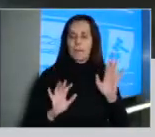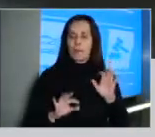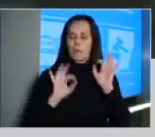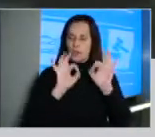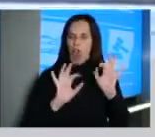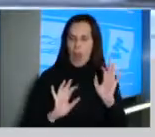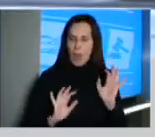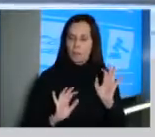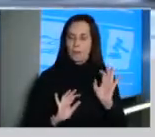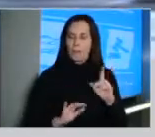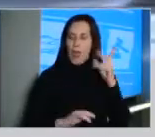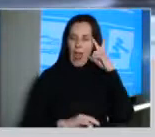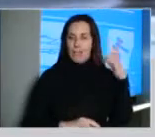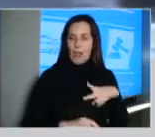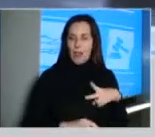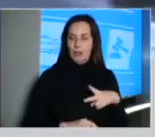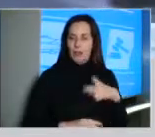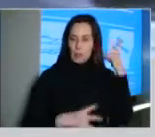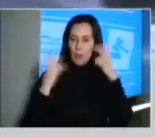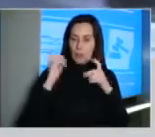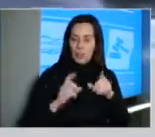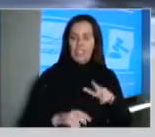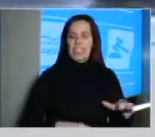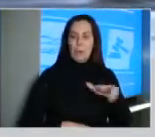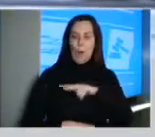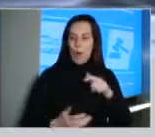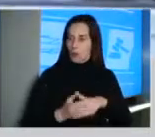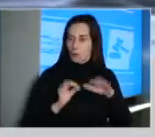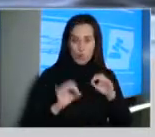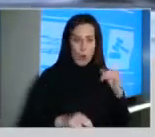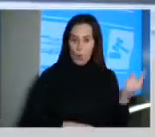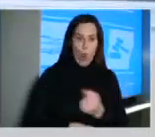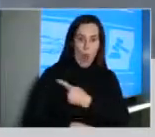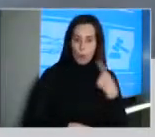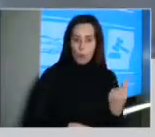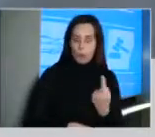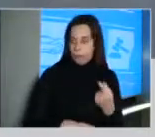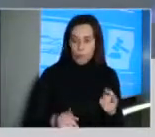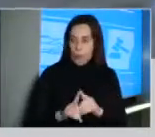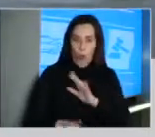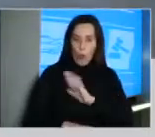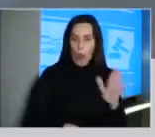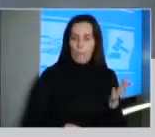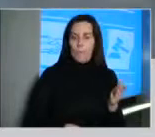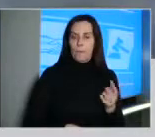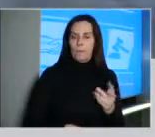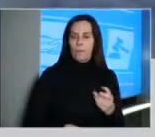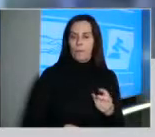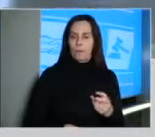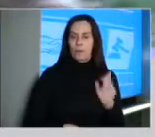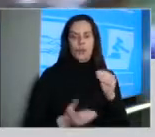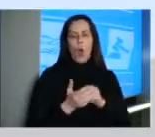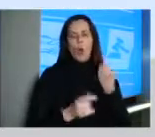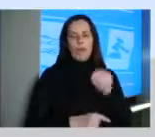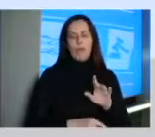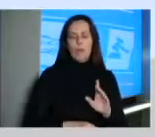להם. ההבנה שמידע הוא ציבורי ולכן שייך לי ולך כמו לכל אדם אחר שנמצא בציבור עוד לא חלחלה.